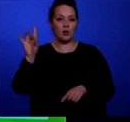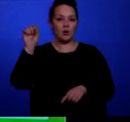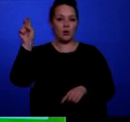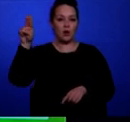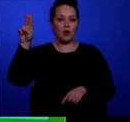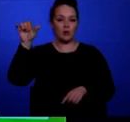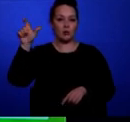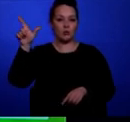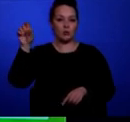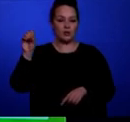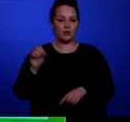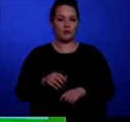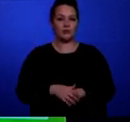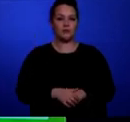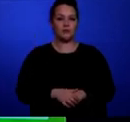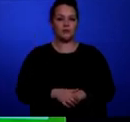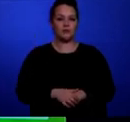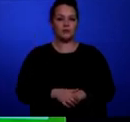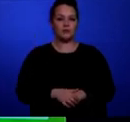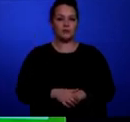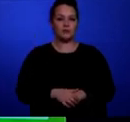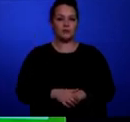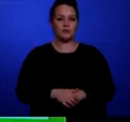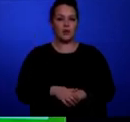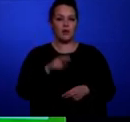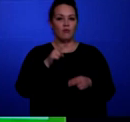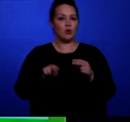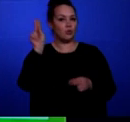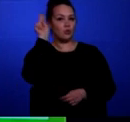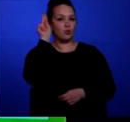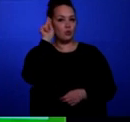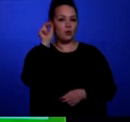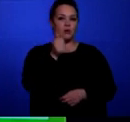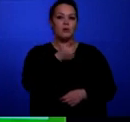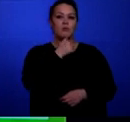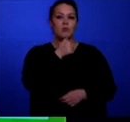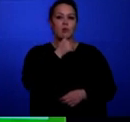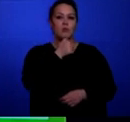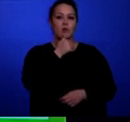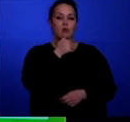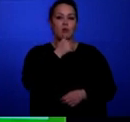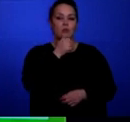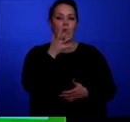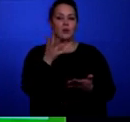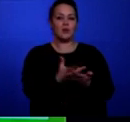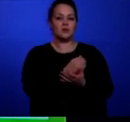Ну а теперь в конце урока давайте попробуем с вами найдем лишнее